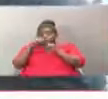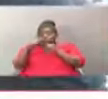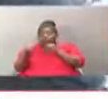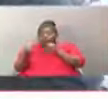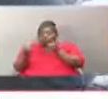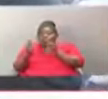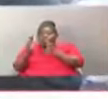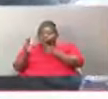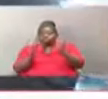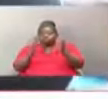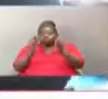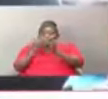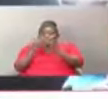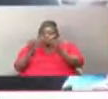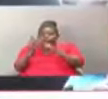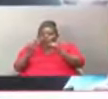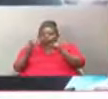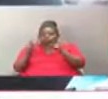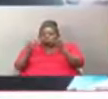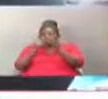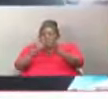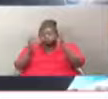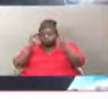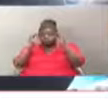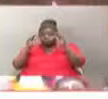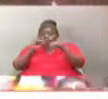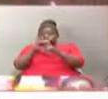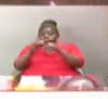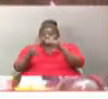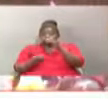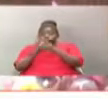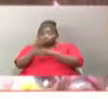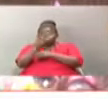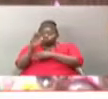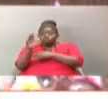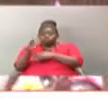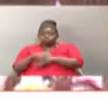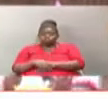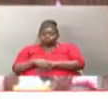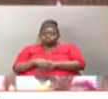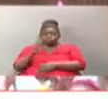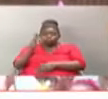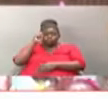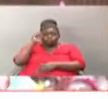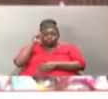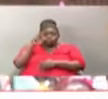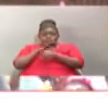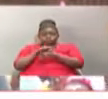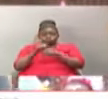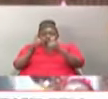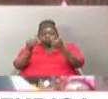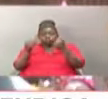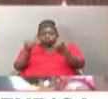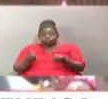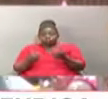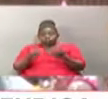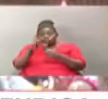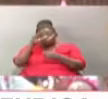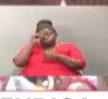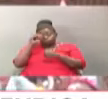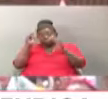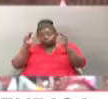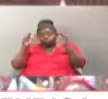n'asaba bannayuganda okusesira mu kulabirira abaana abato. Jjukira mu COVID abaana tebaasoma, baamala a big time